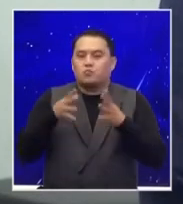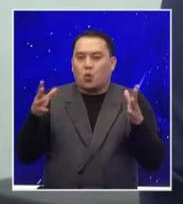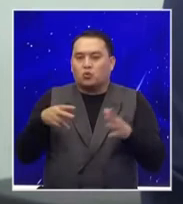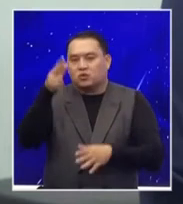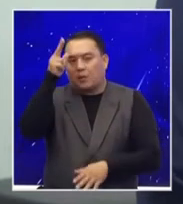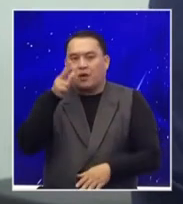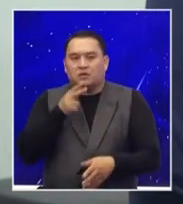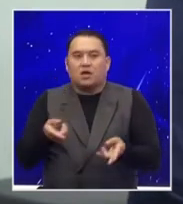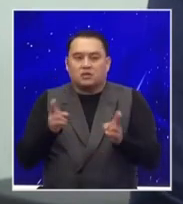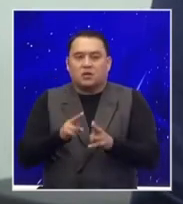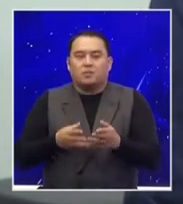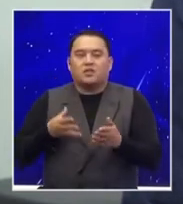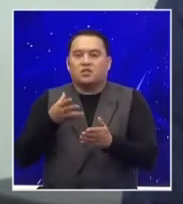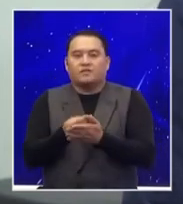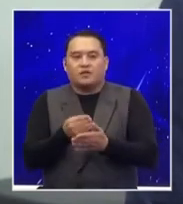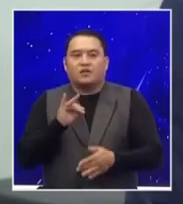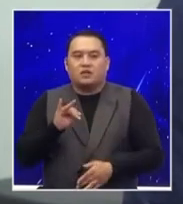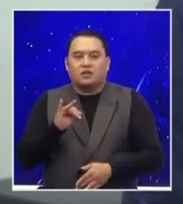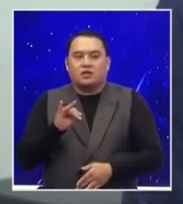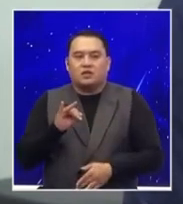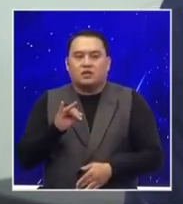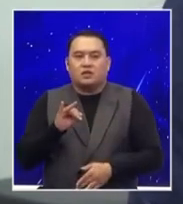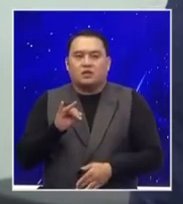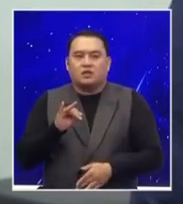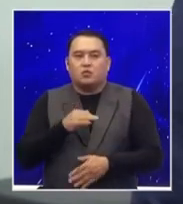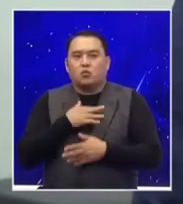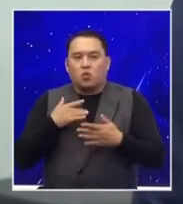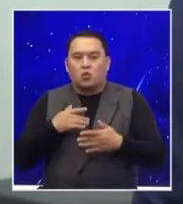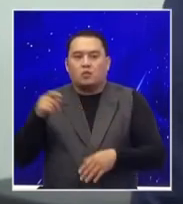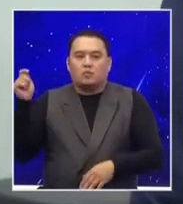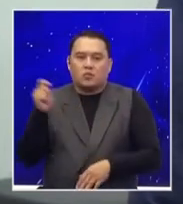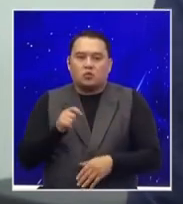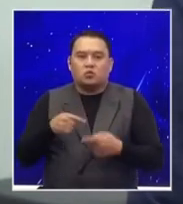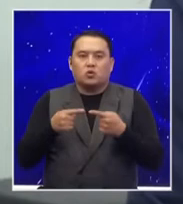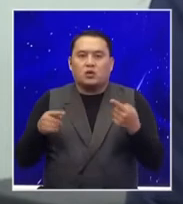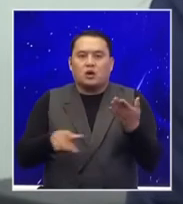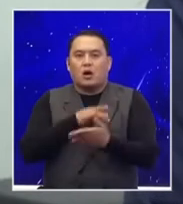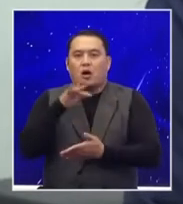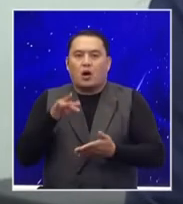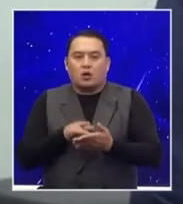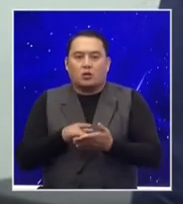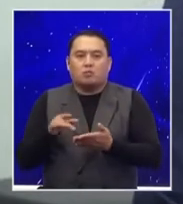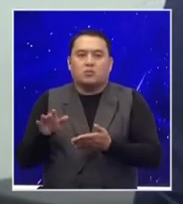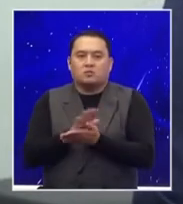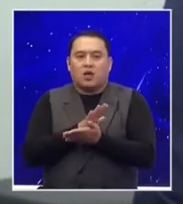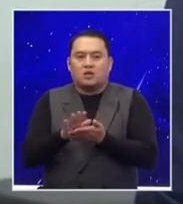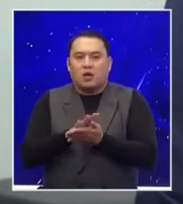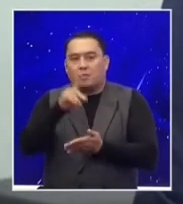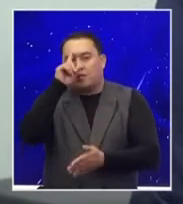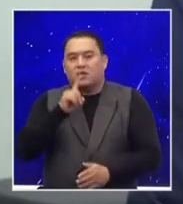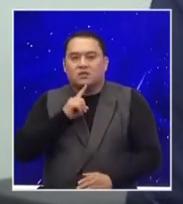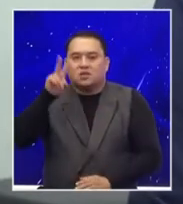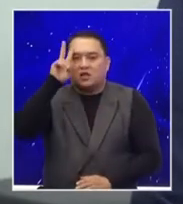3 месяца, оставаясь на платной. То есть уже и многие люди едут из других городов, уже когда на платную едут, они едут на месяц, на